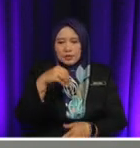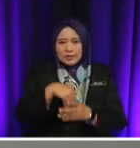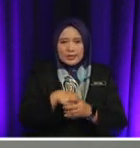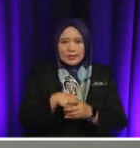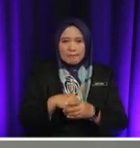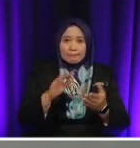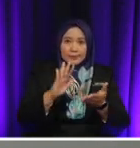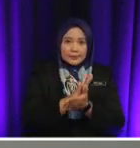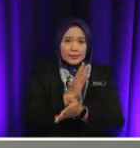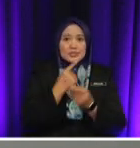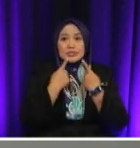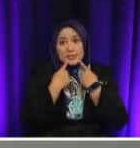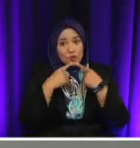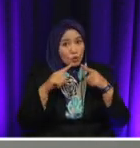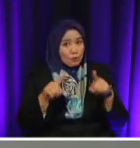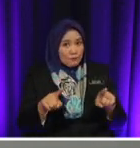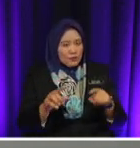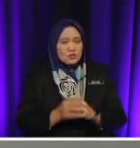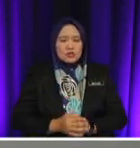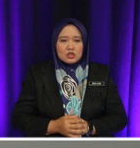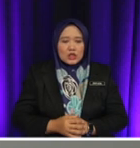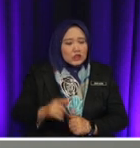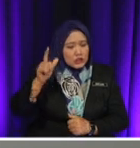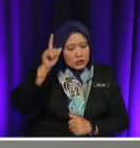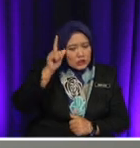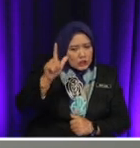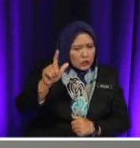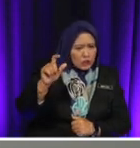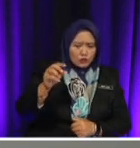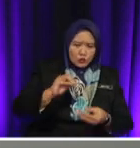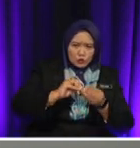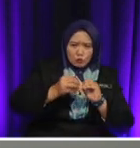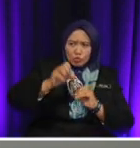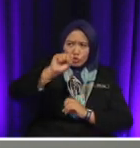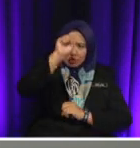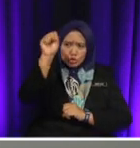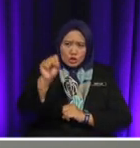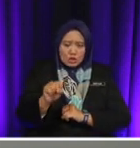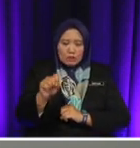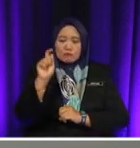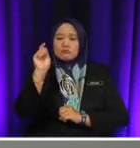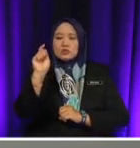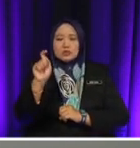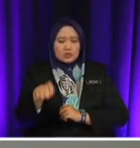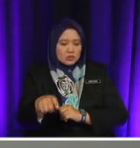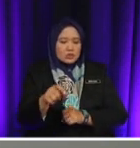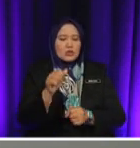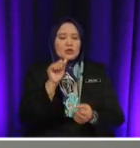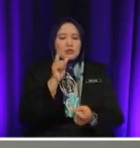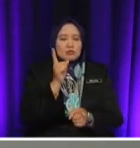soalan pastikan nombor soalan tadi betul bersama dengan kertas jawapan yang dibekalkan okey dan yang